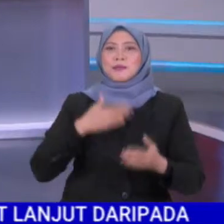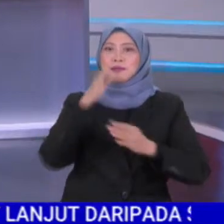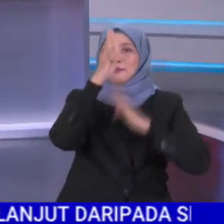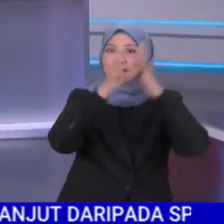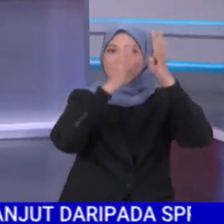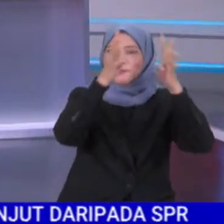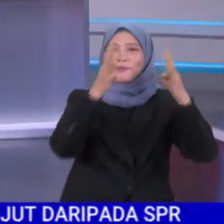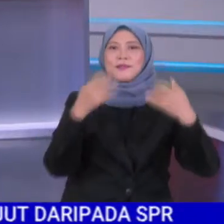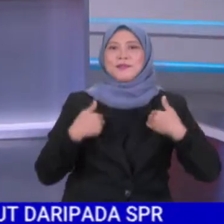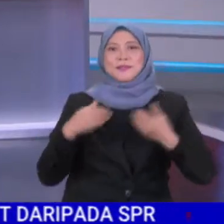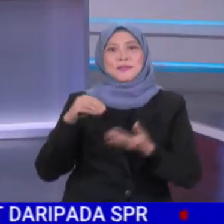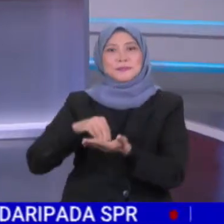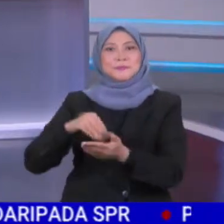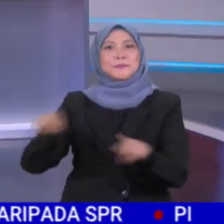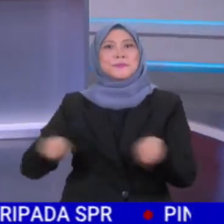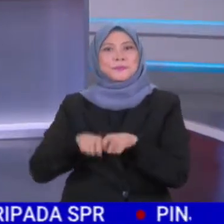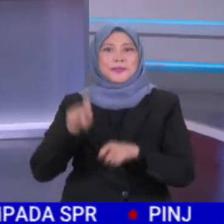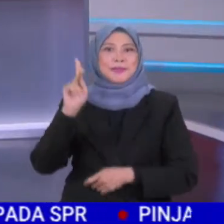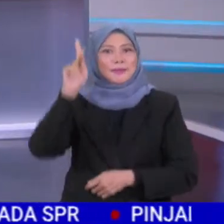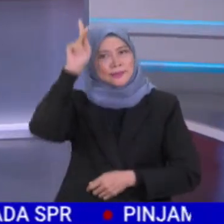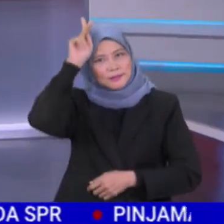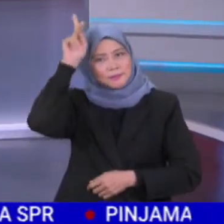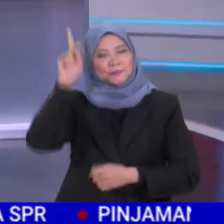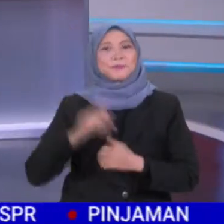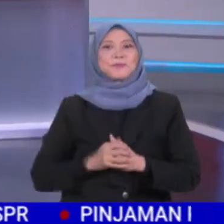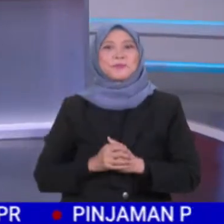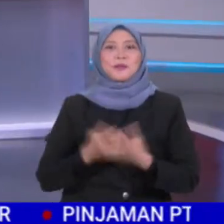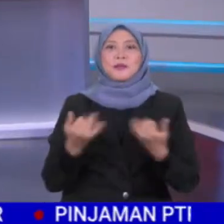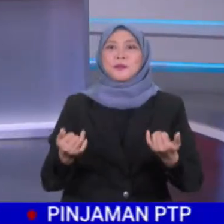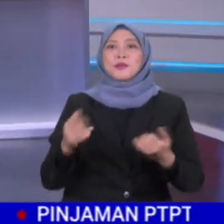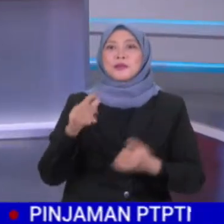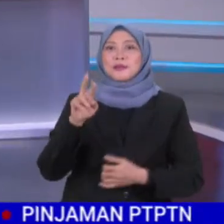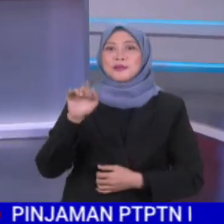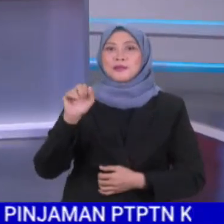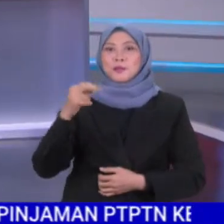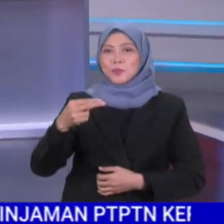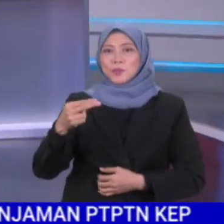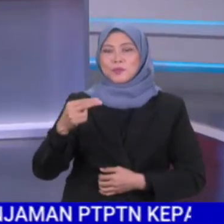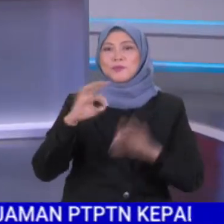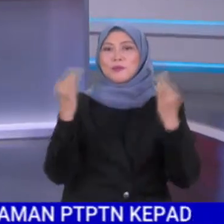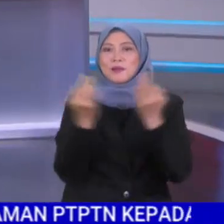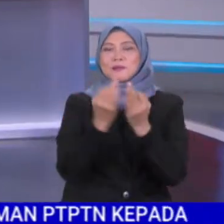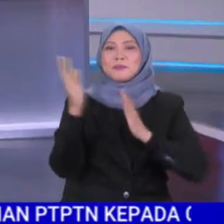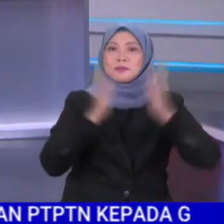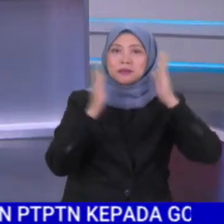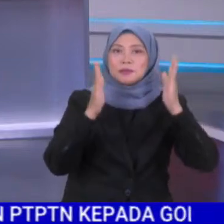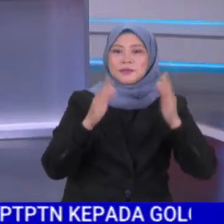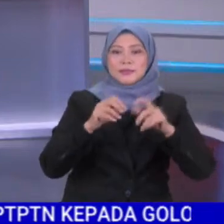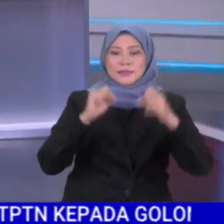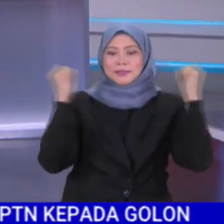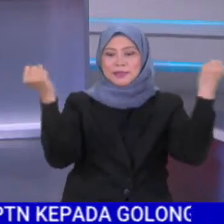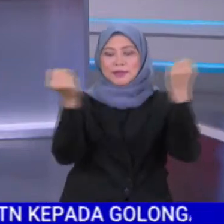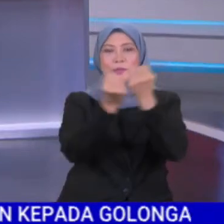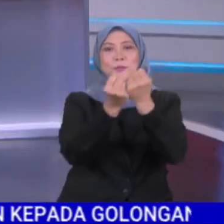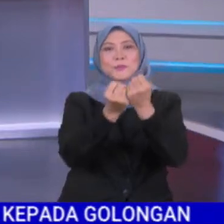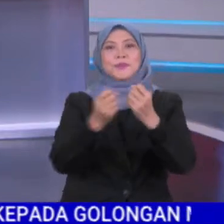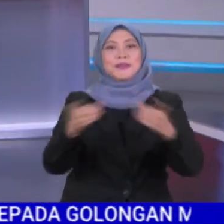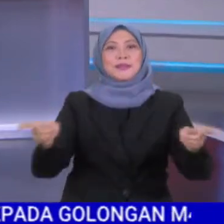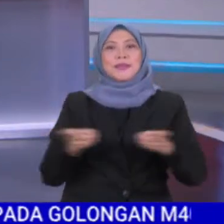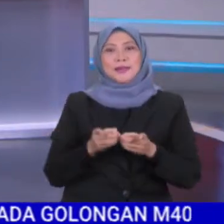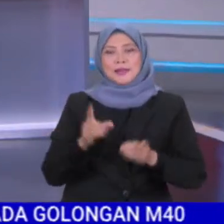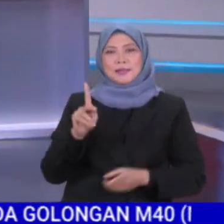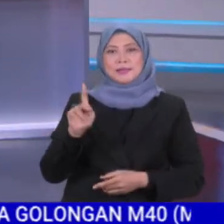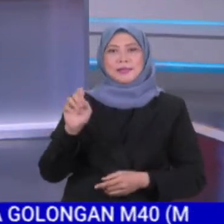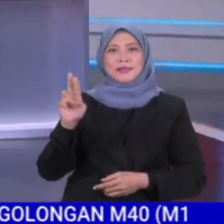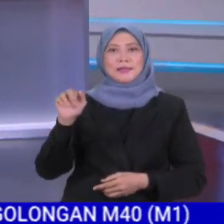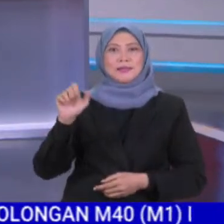kini berada di Kelantan. Siri jelajah kembara Riuh Keluarga Malaysia itu akan berlangsung di Stadium Mini Majlis Daerah Ketere